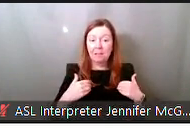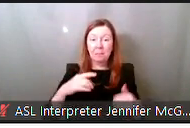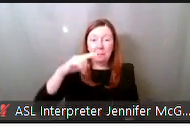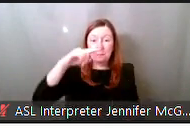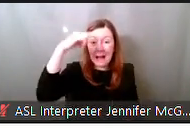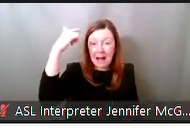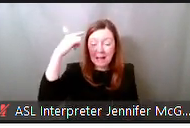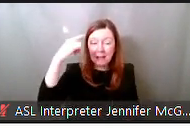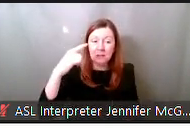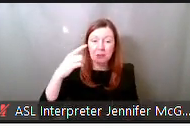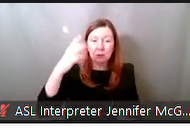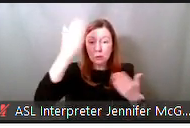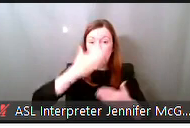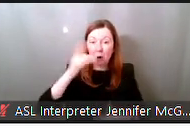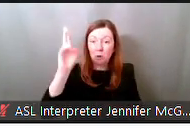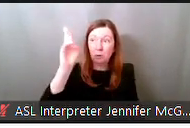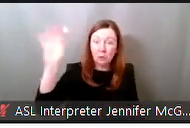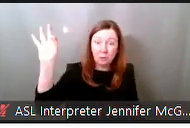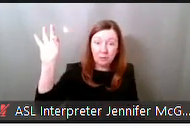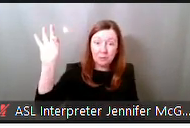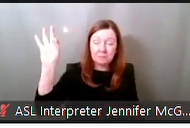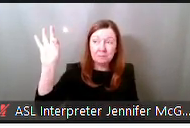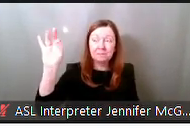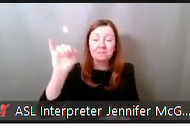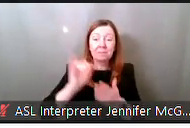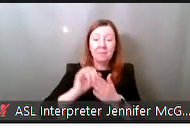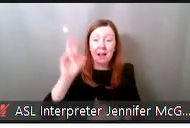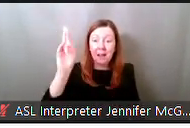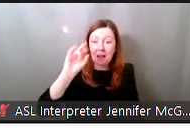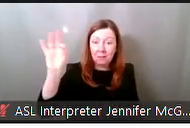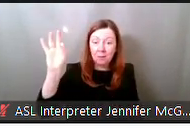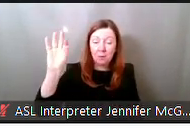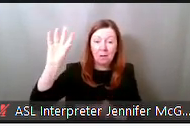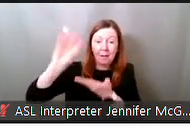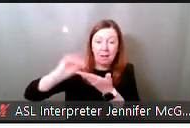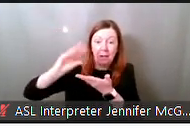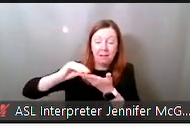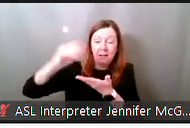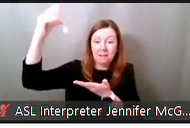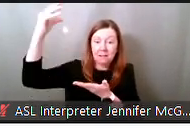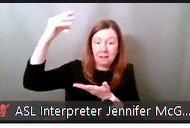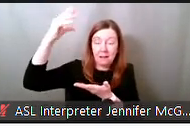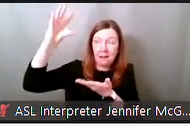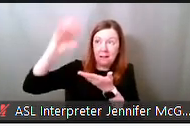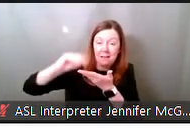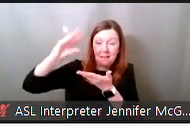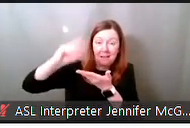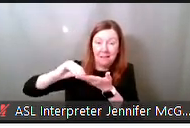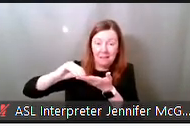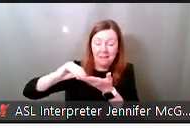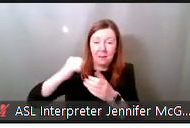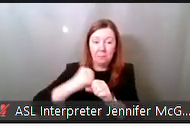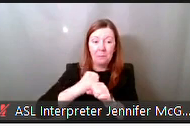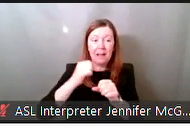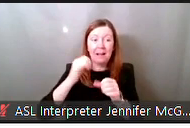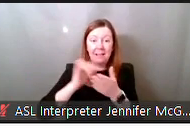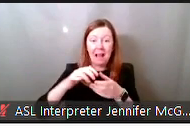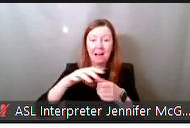or dark roof. 所以有些地方你如果看到是 absorbs heat, making it hotter in that